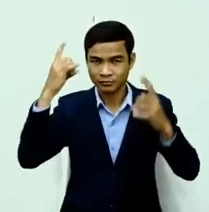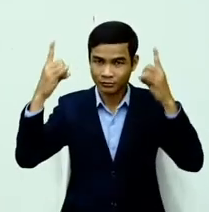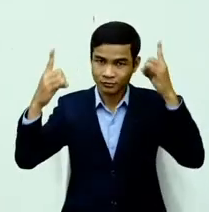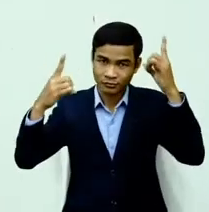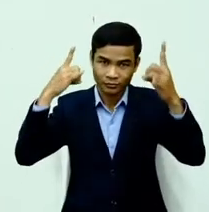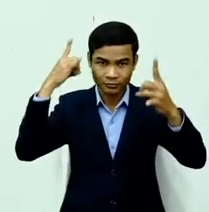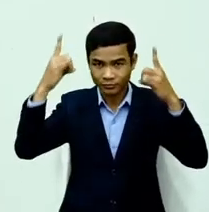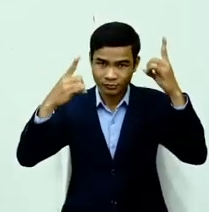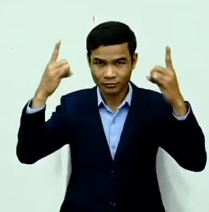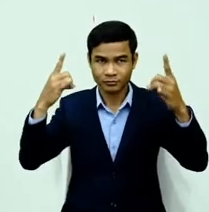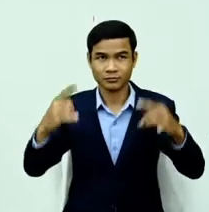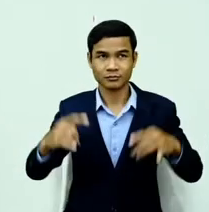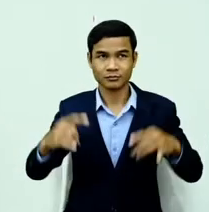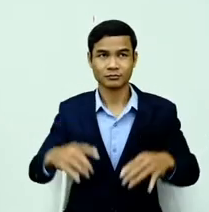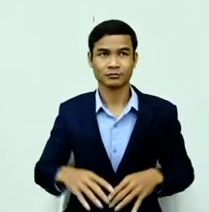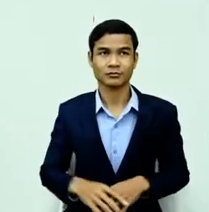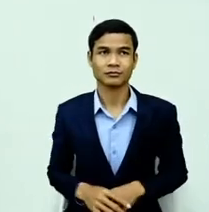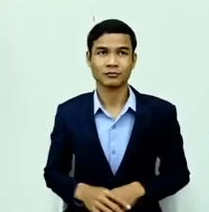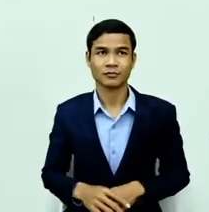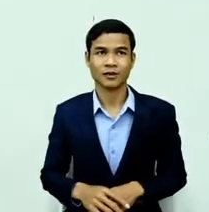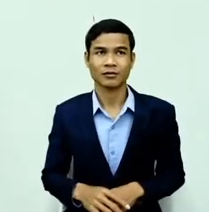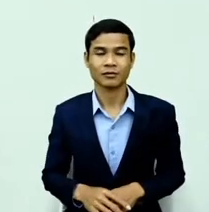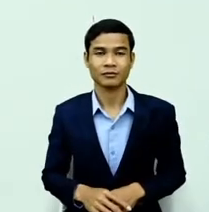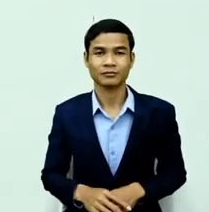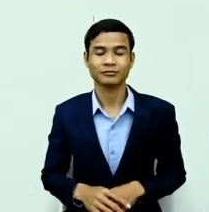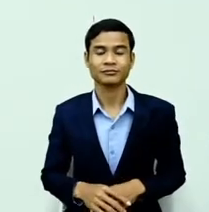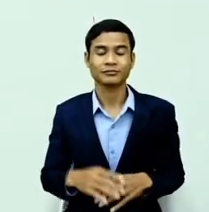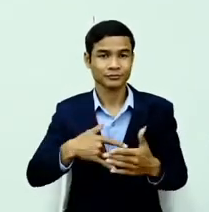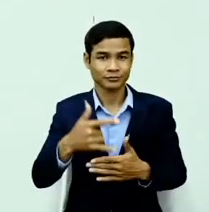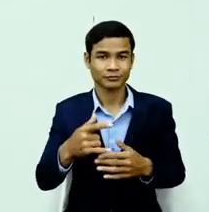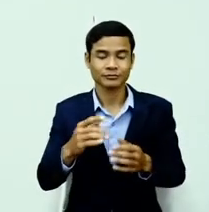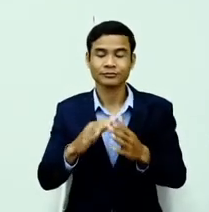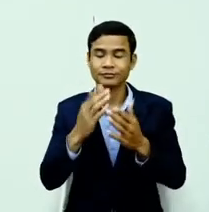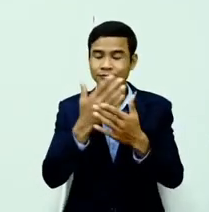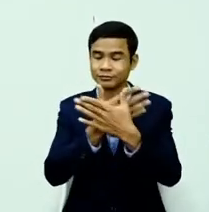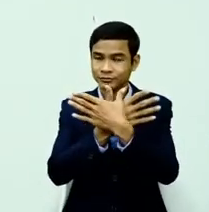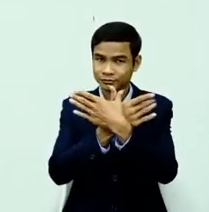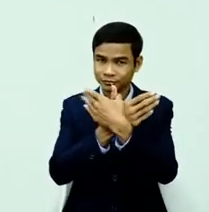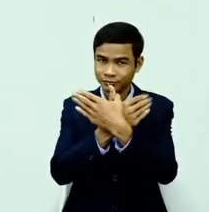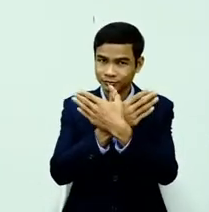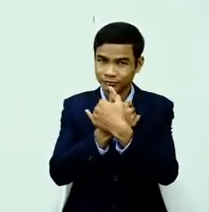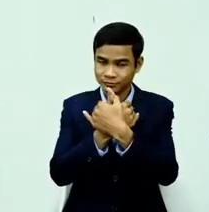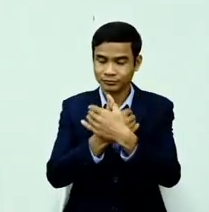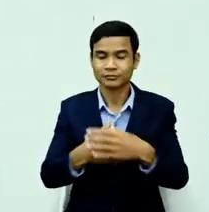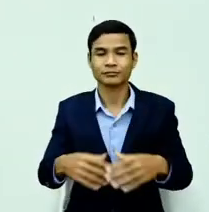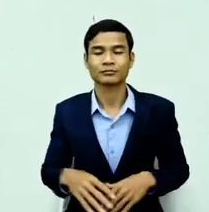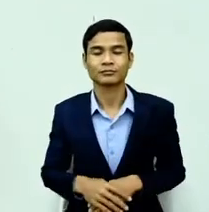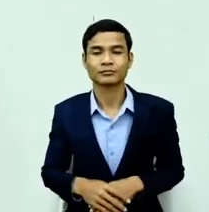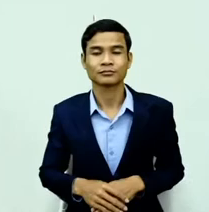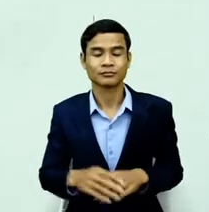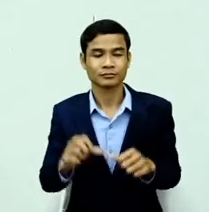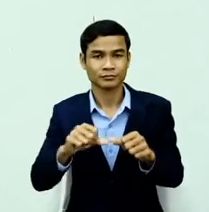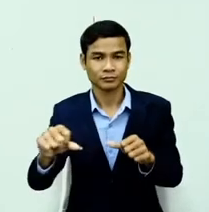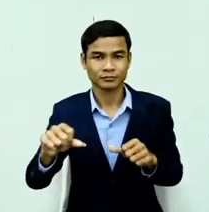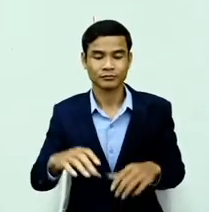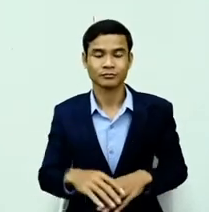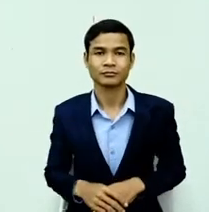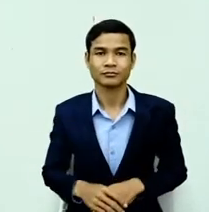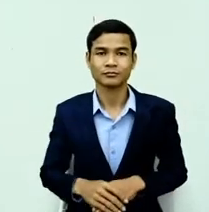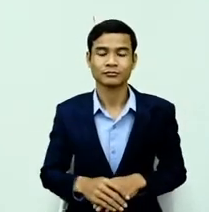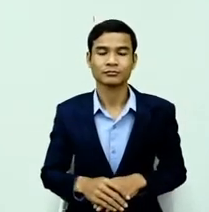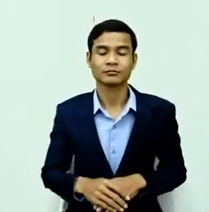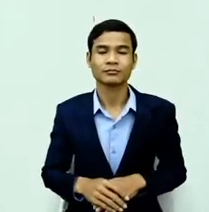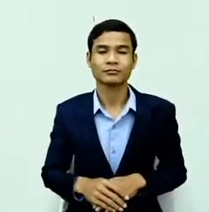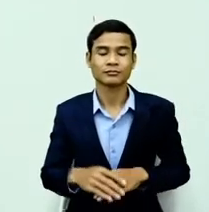mở cha bị bàn toát mê ẩm bài chà bắn tó dì